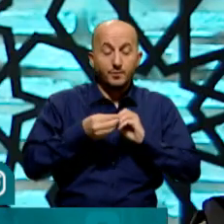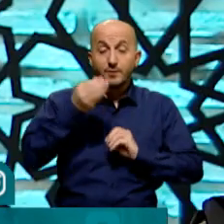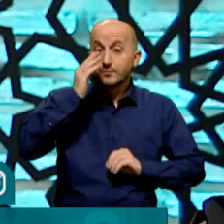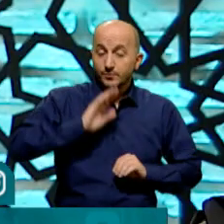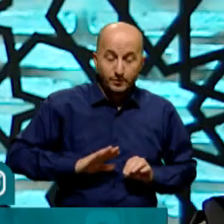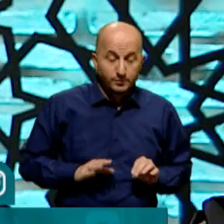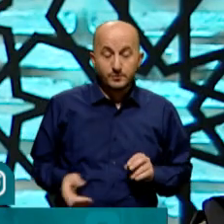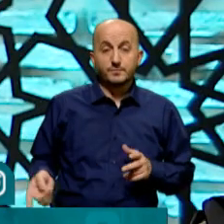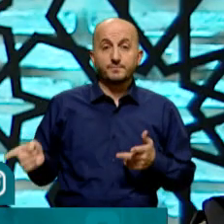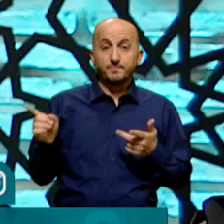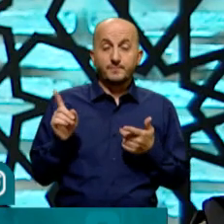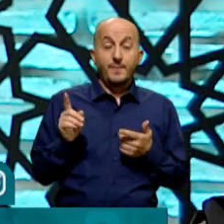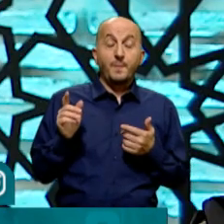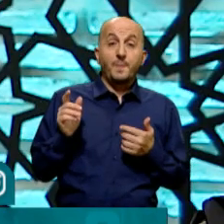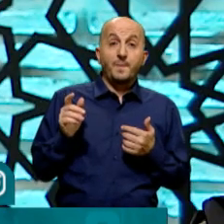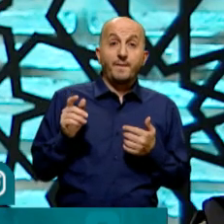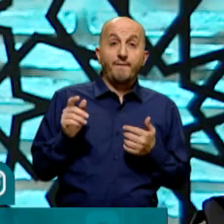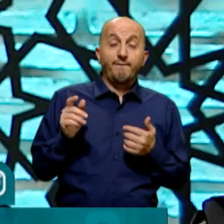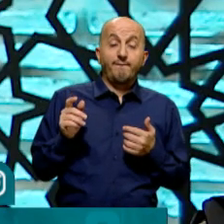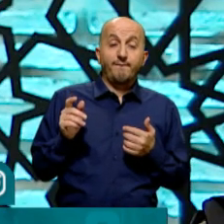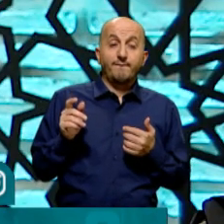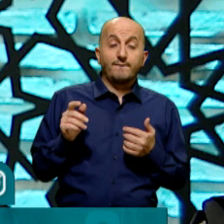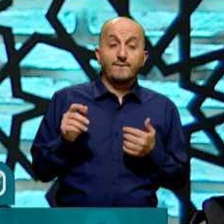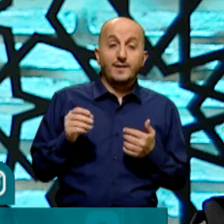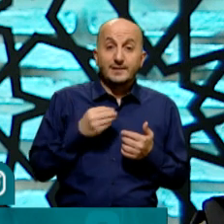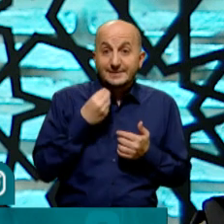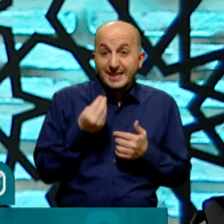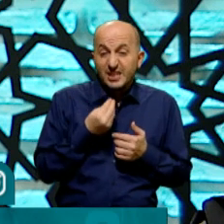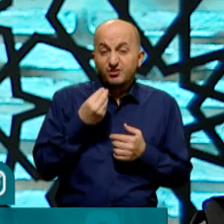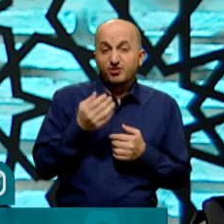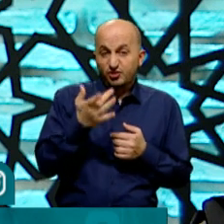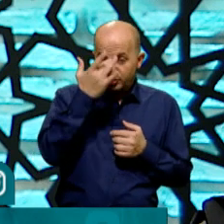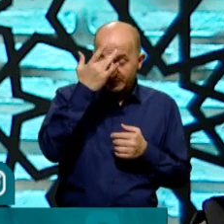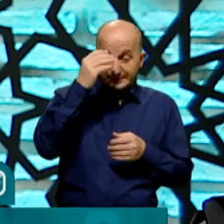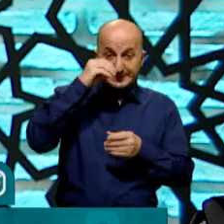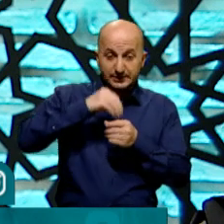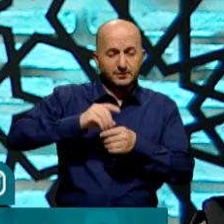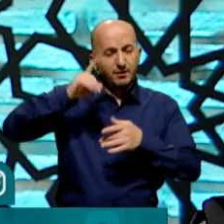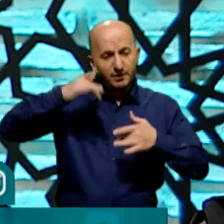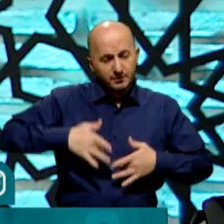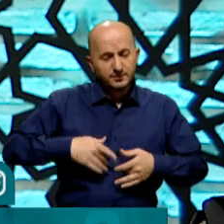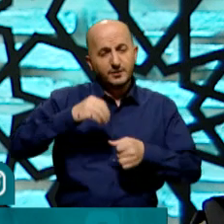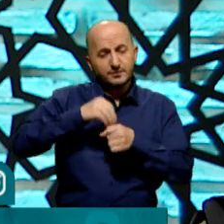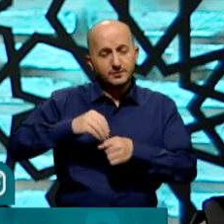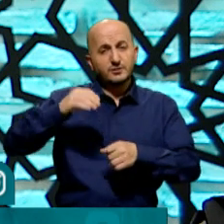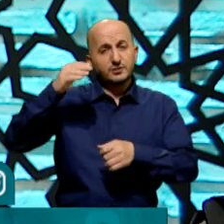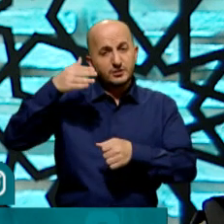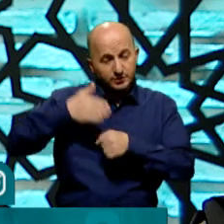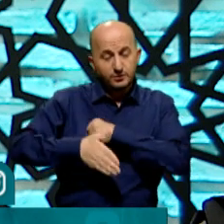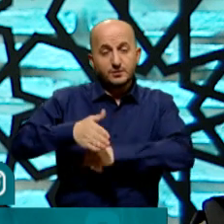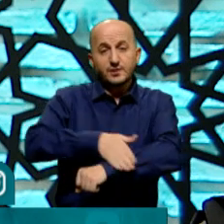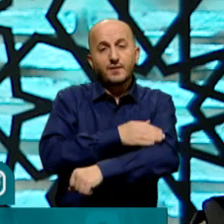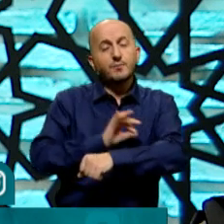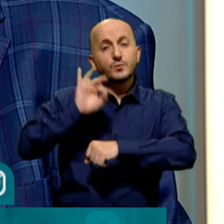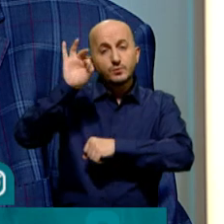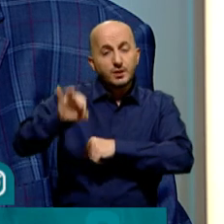Bu da ikinci boyutu. Eğer delikanlı için, Allah rızası için kesiyorlar, sevabı ona ulaşsın diyorlarsa,